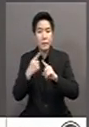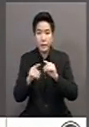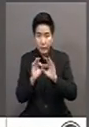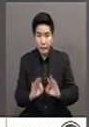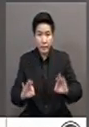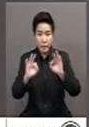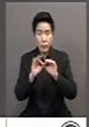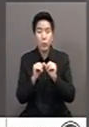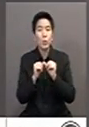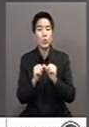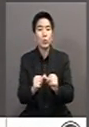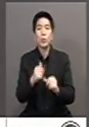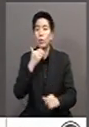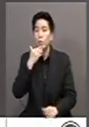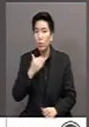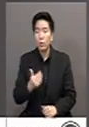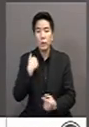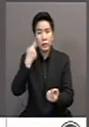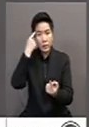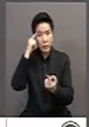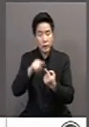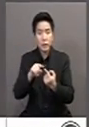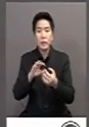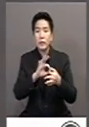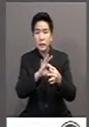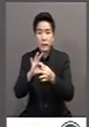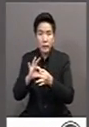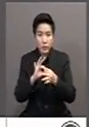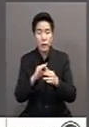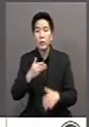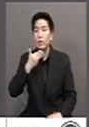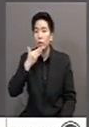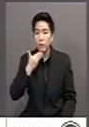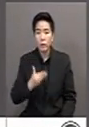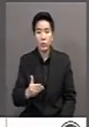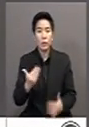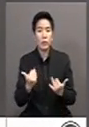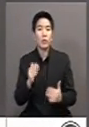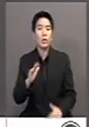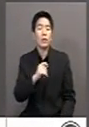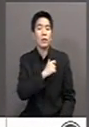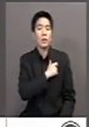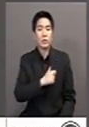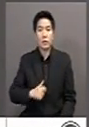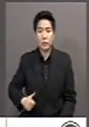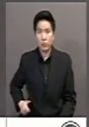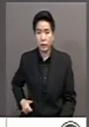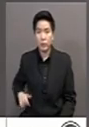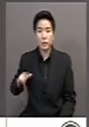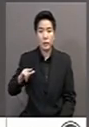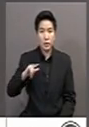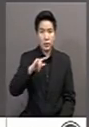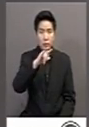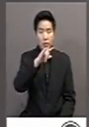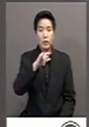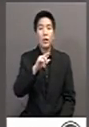ะยังคงมุ่งเน้นพัฒนาสายสัมพันธ์นี้ภายใต้พระบารมีในสมเด็จพระเจ้าอยู่หัวมหาวชิราลงกรณ์บ